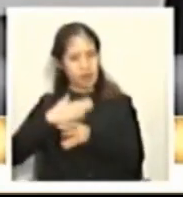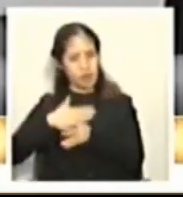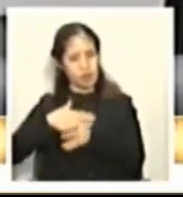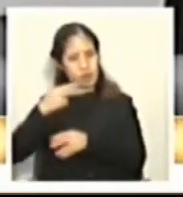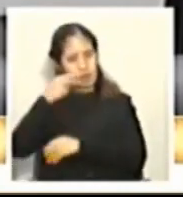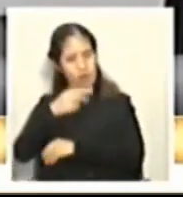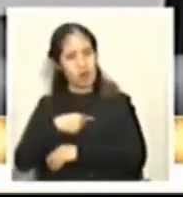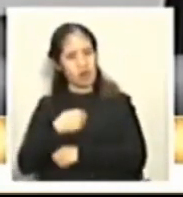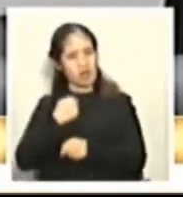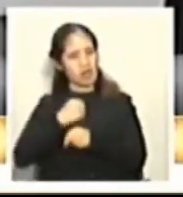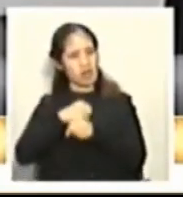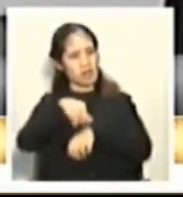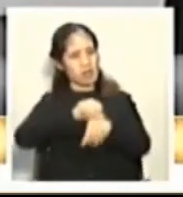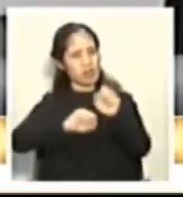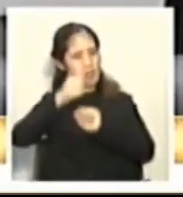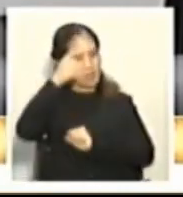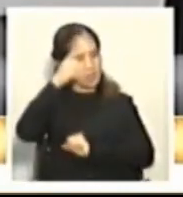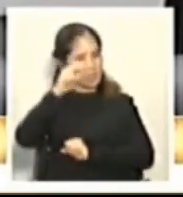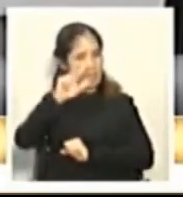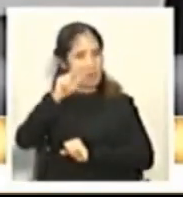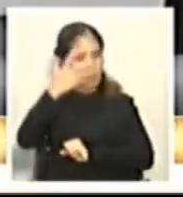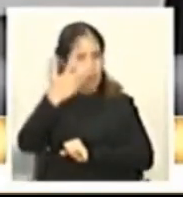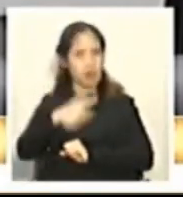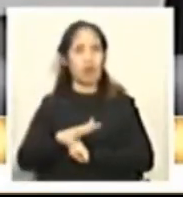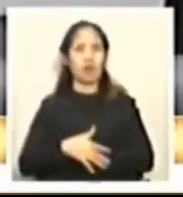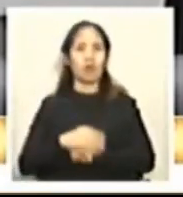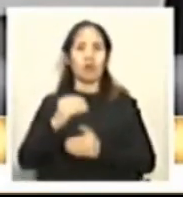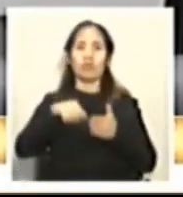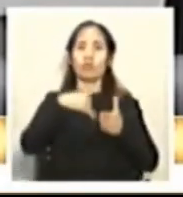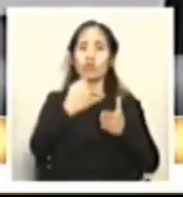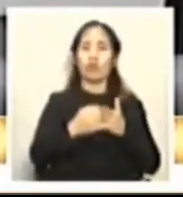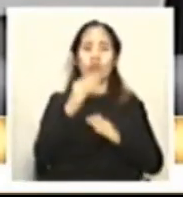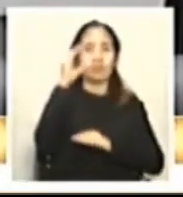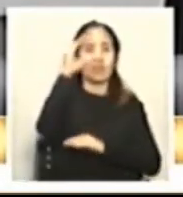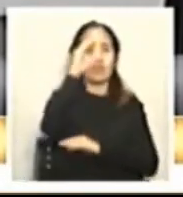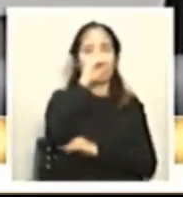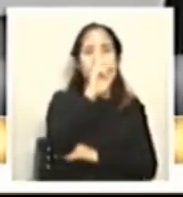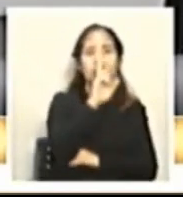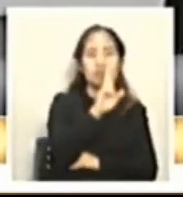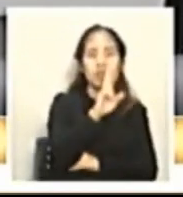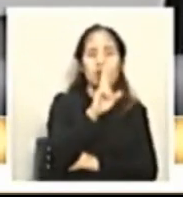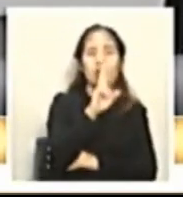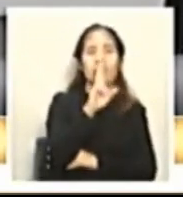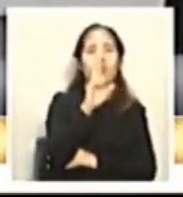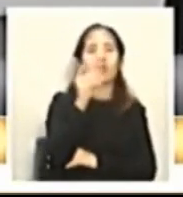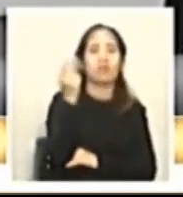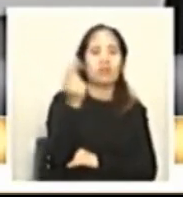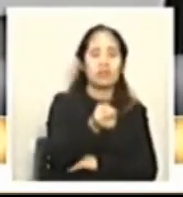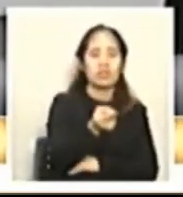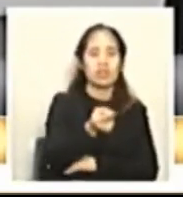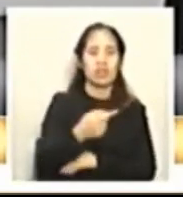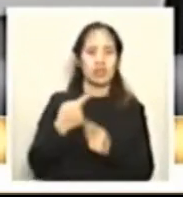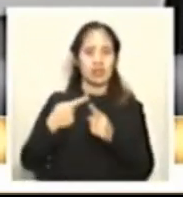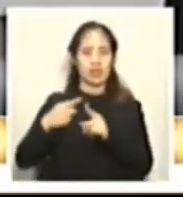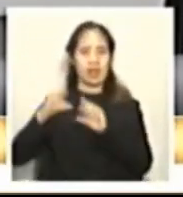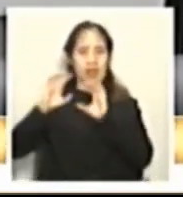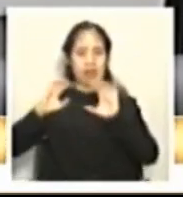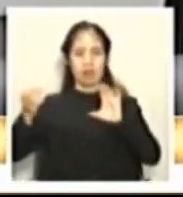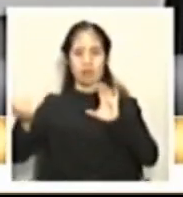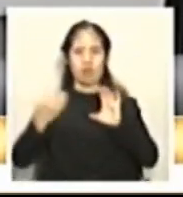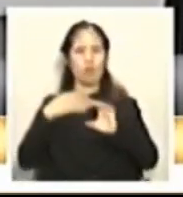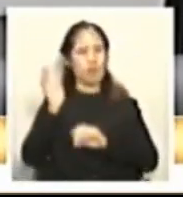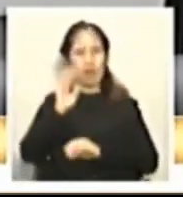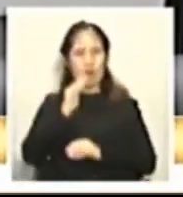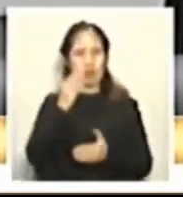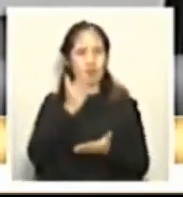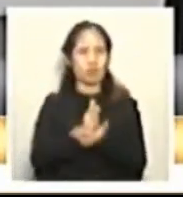ติกันมา3วันแล้วเราก็หยุดกันประมาณเที่ยงคืนตีหนึ่งแต่รัฐบาลบอกไม่อยากให้หยุดละอยากให้อภิปรายให้จบเหตุผลตอนนั้